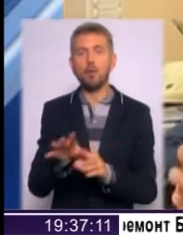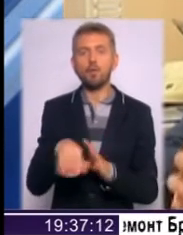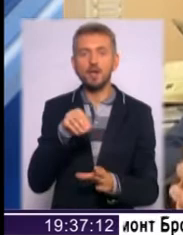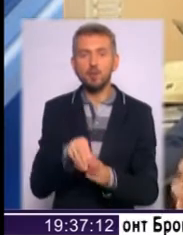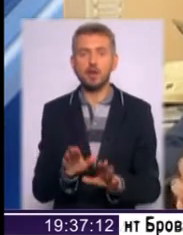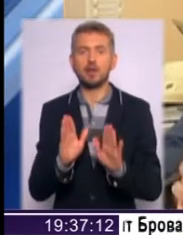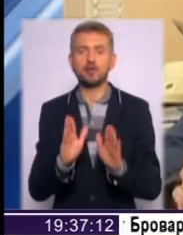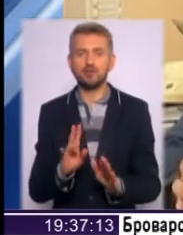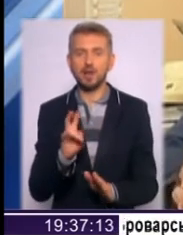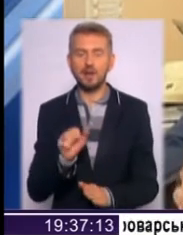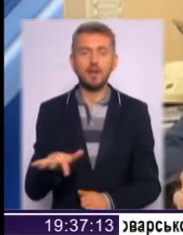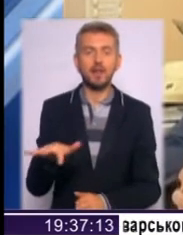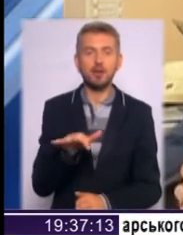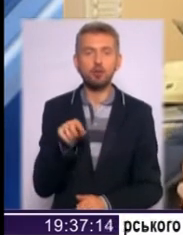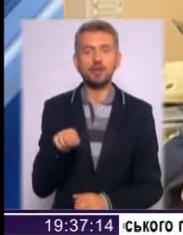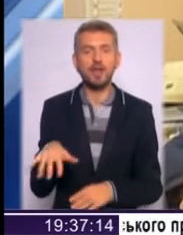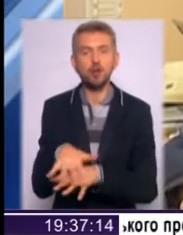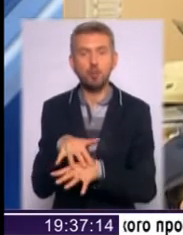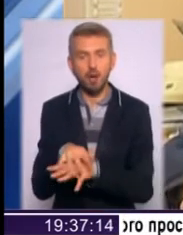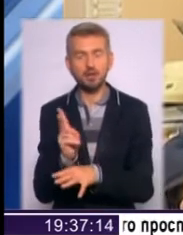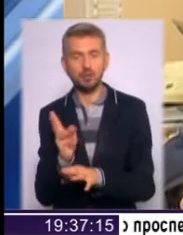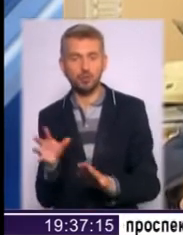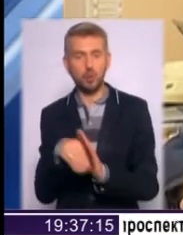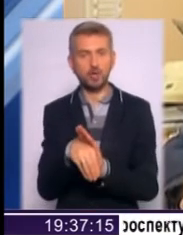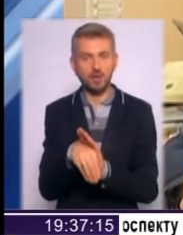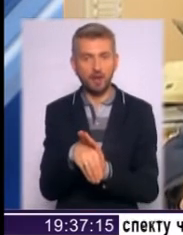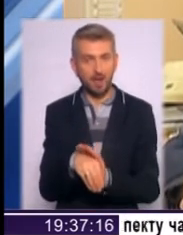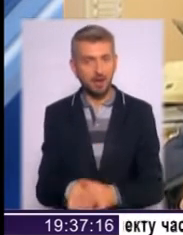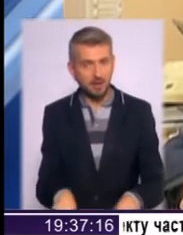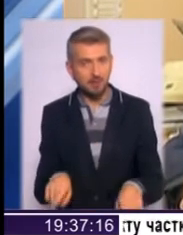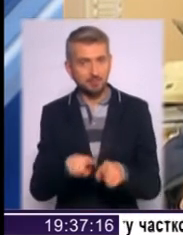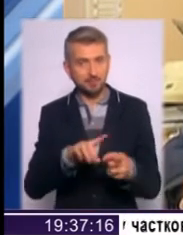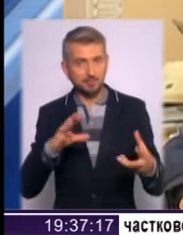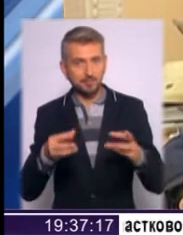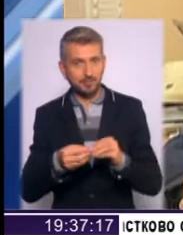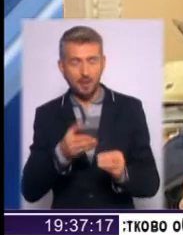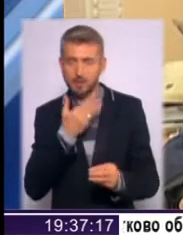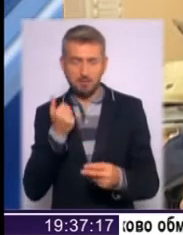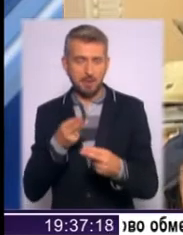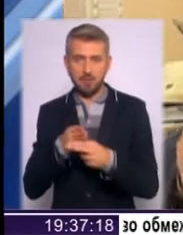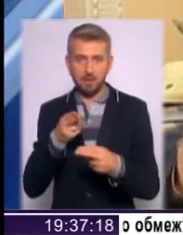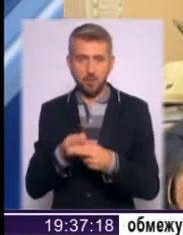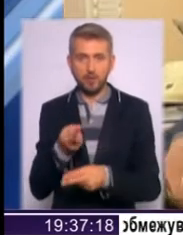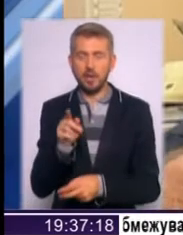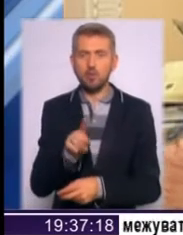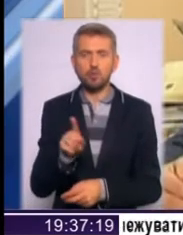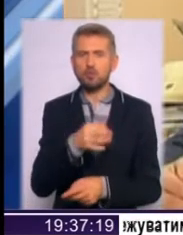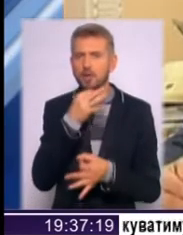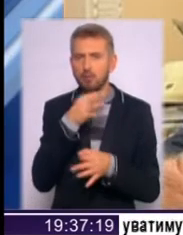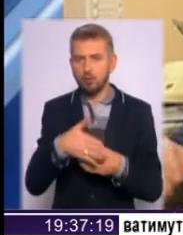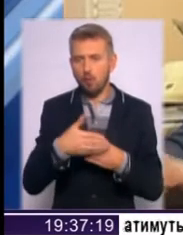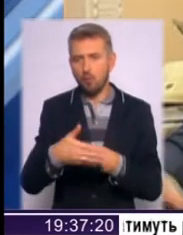лише на території цієї громади, яка долучилася. Таким чином, нема перепон для того, щоб на будь-якому